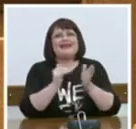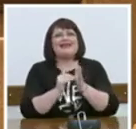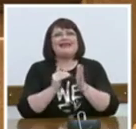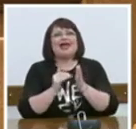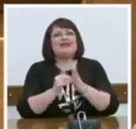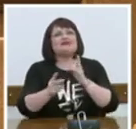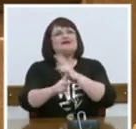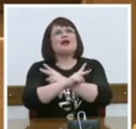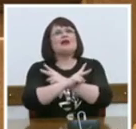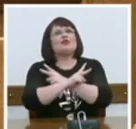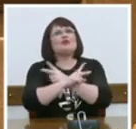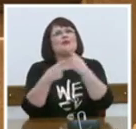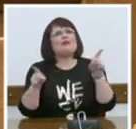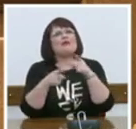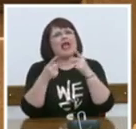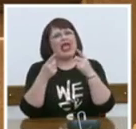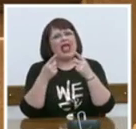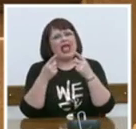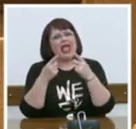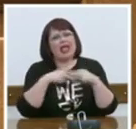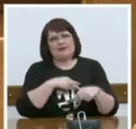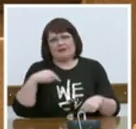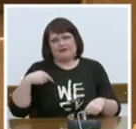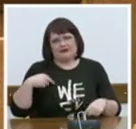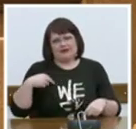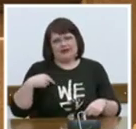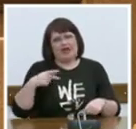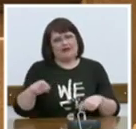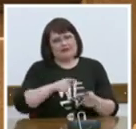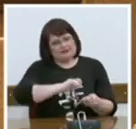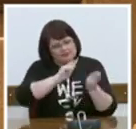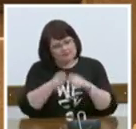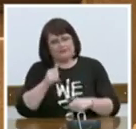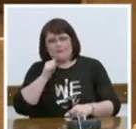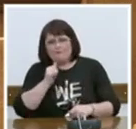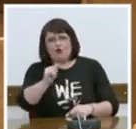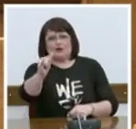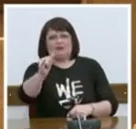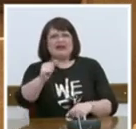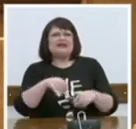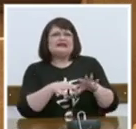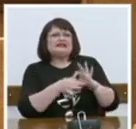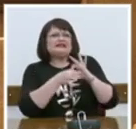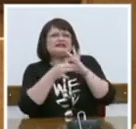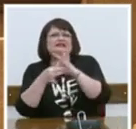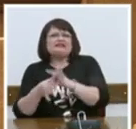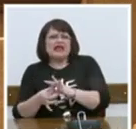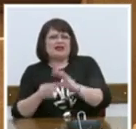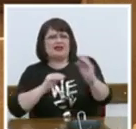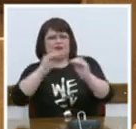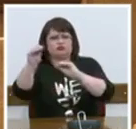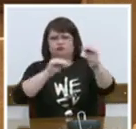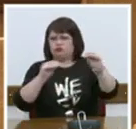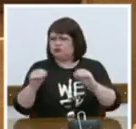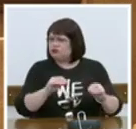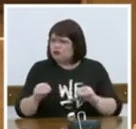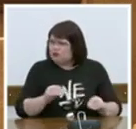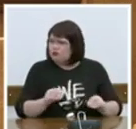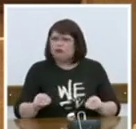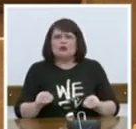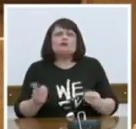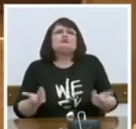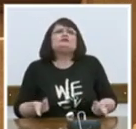αναπληρωτών εκπαιδευτικών, οι οποίοι σήμερα με διαρκείς αποσπάσεις και αλλαγές τόπου κατοικίας βιώνουν